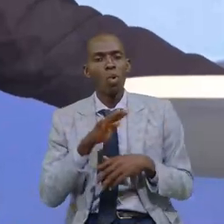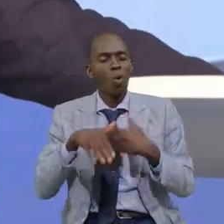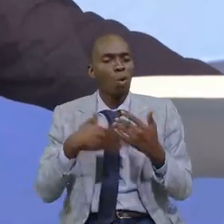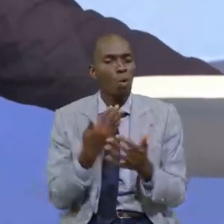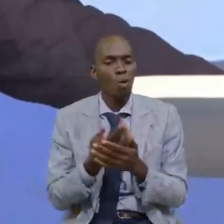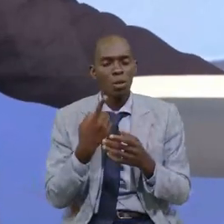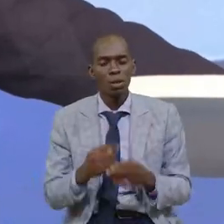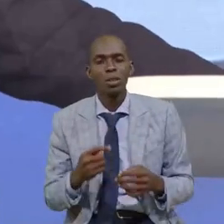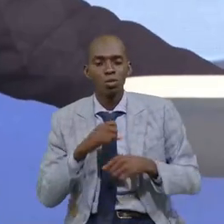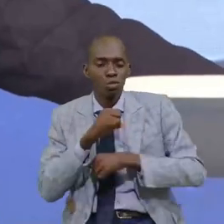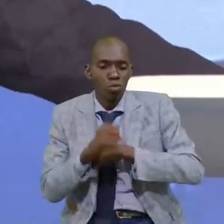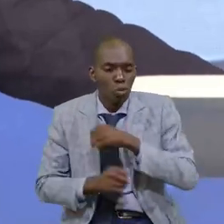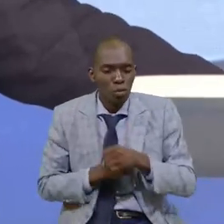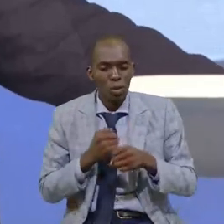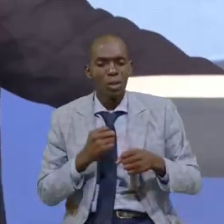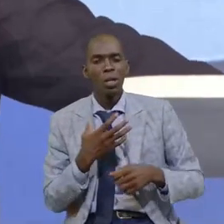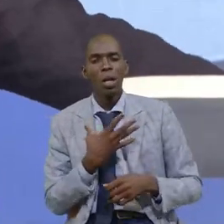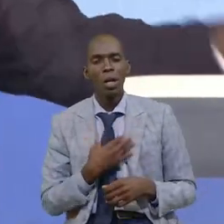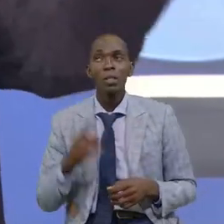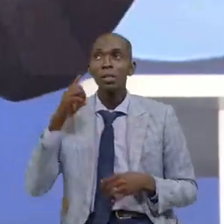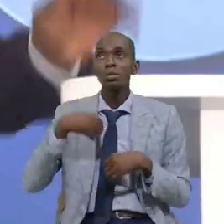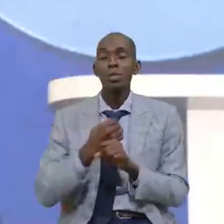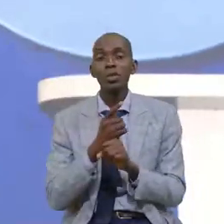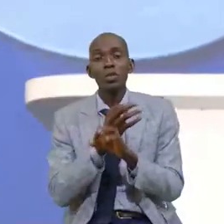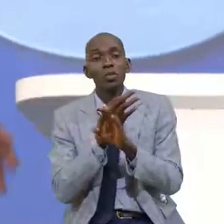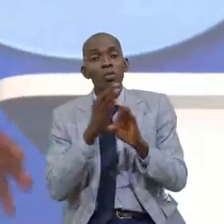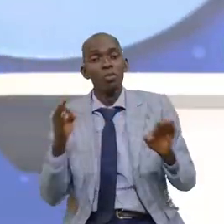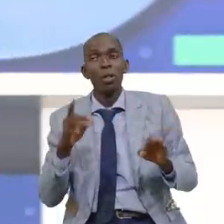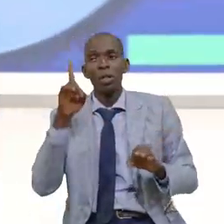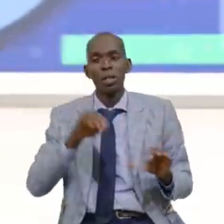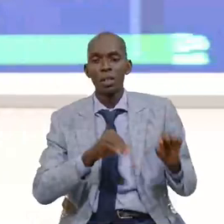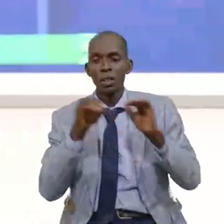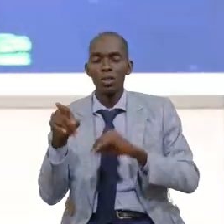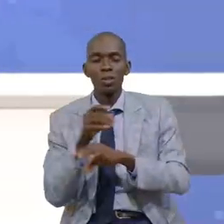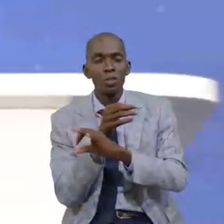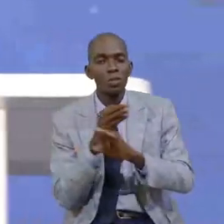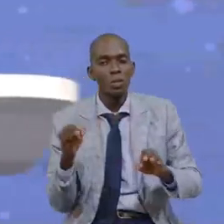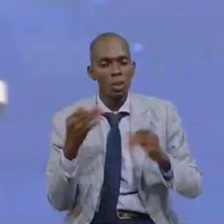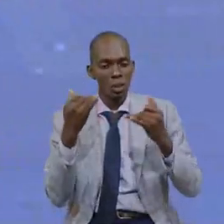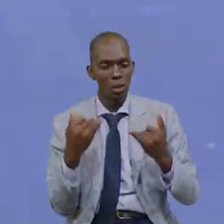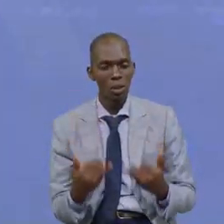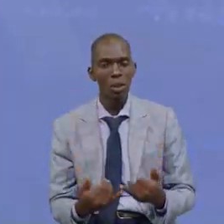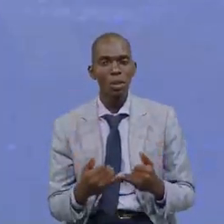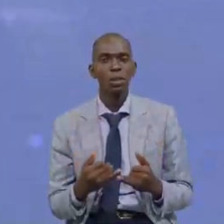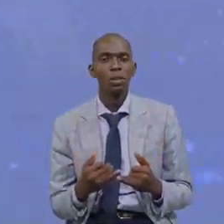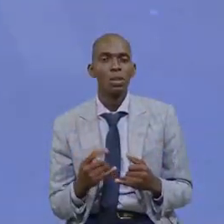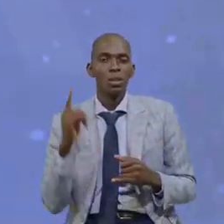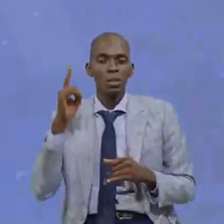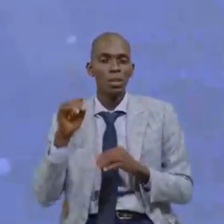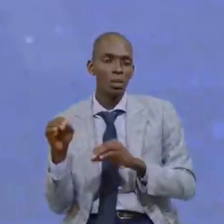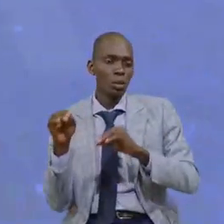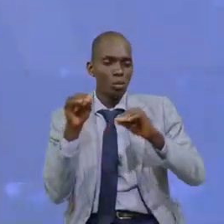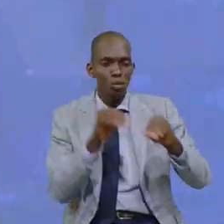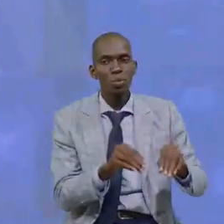les souffrances, tous les liens, et il te délie, et il t'affranchit. Maintenant, il